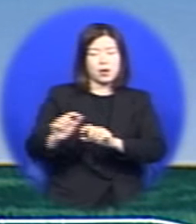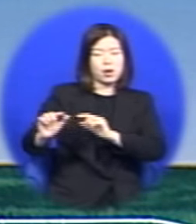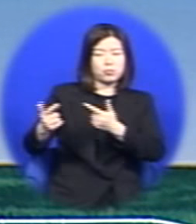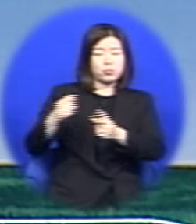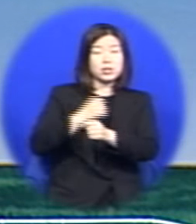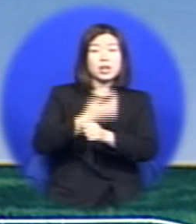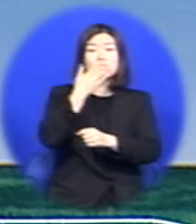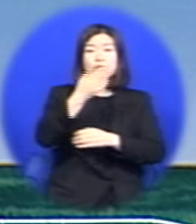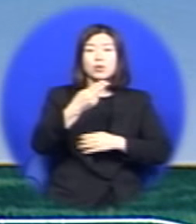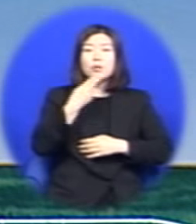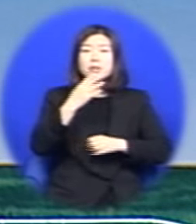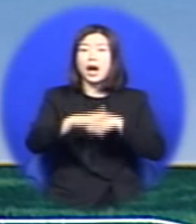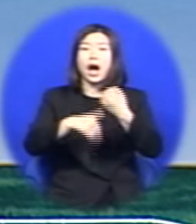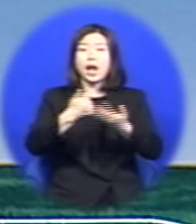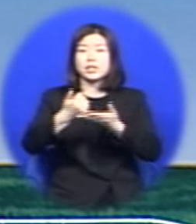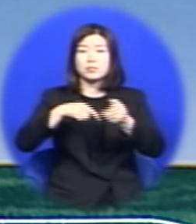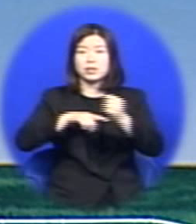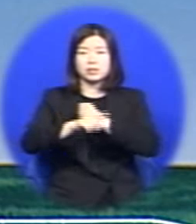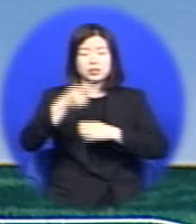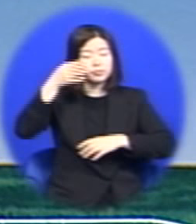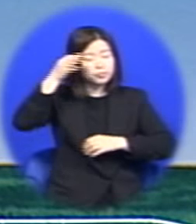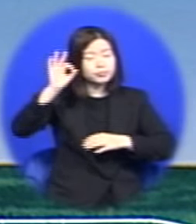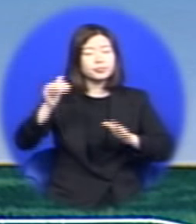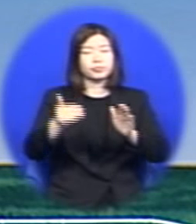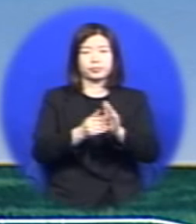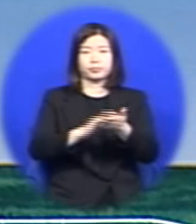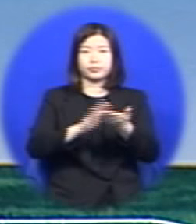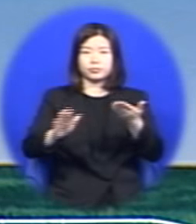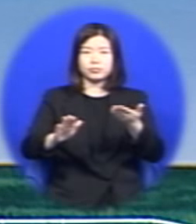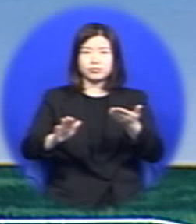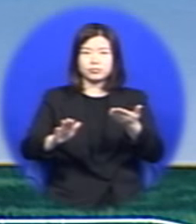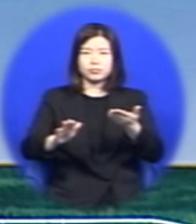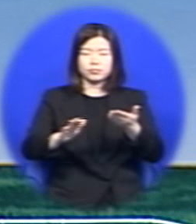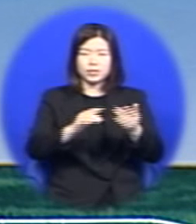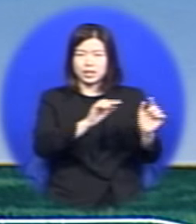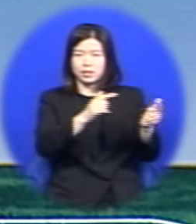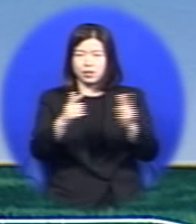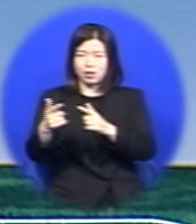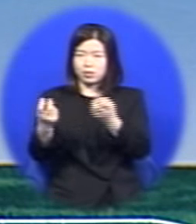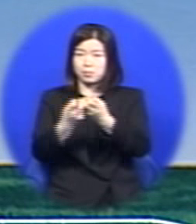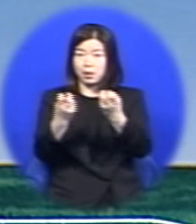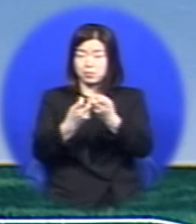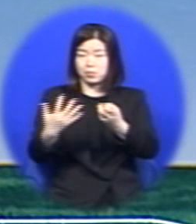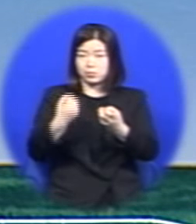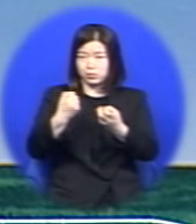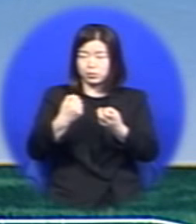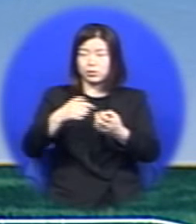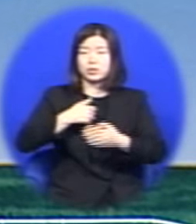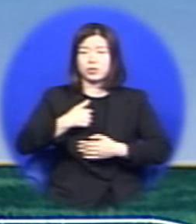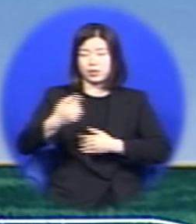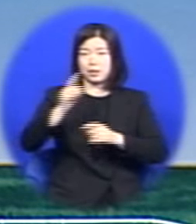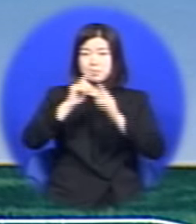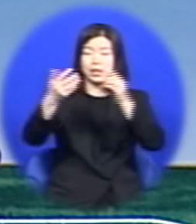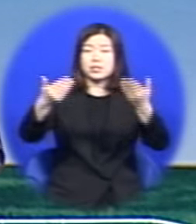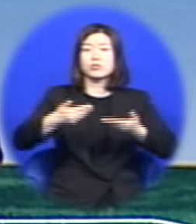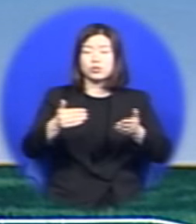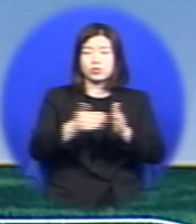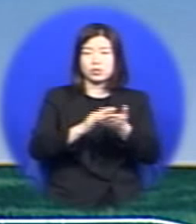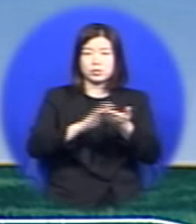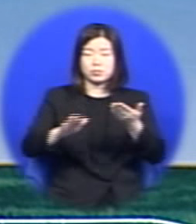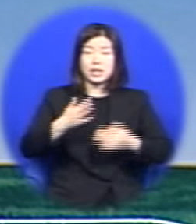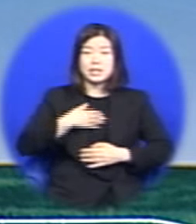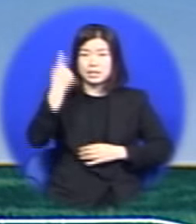없는 하나님의 뜻을 깨달았습니다. 여러 사인을 통해서 말씀하셨습니다. 제